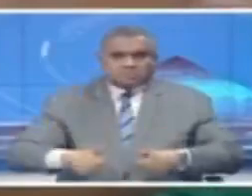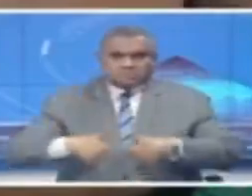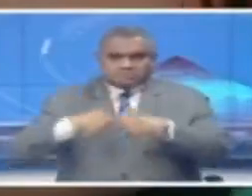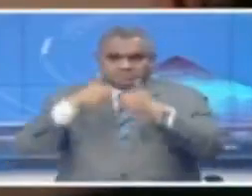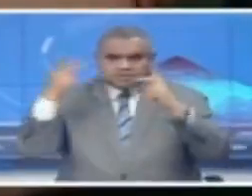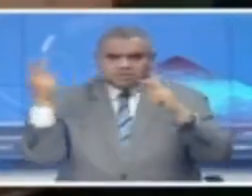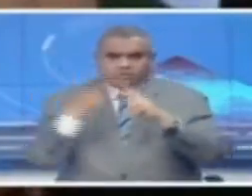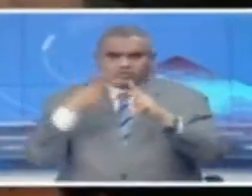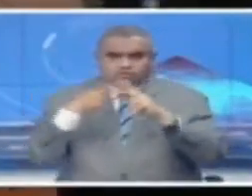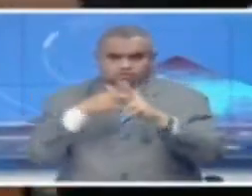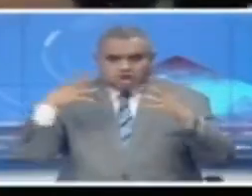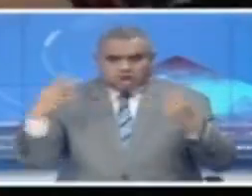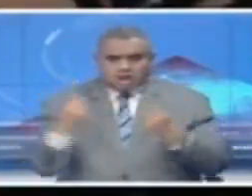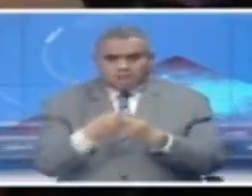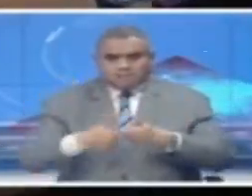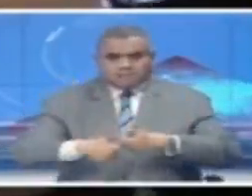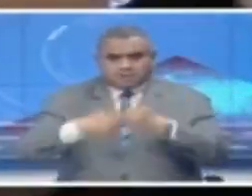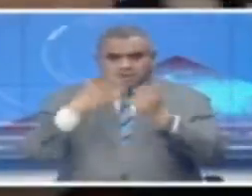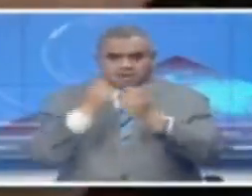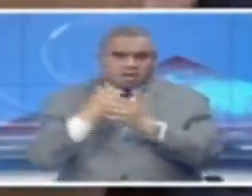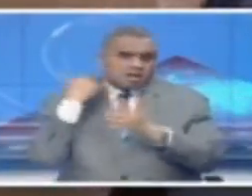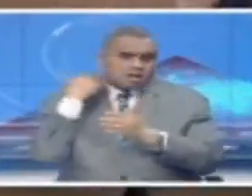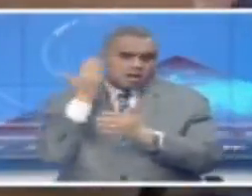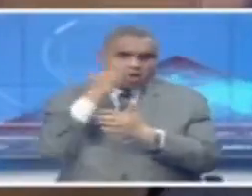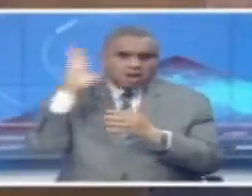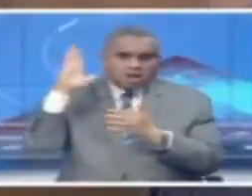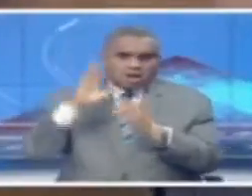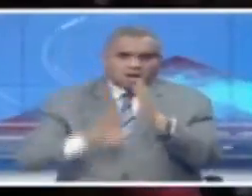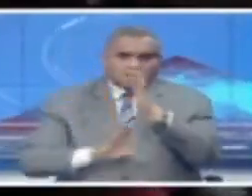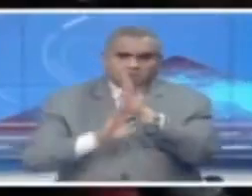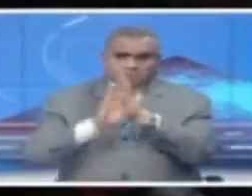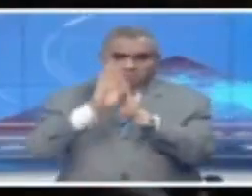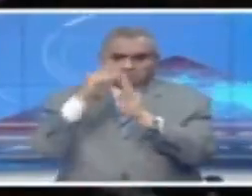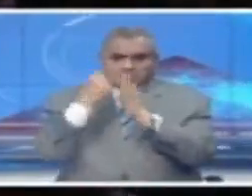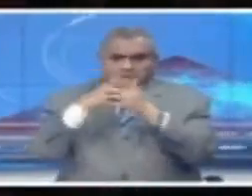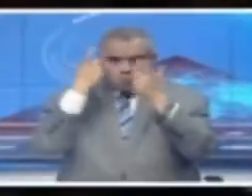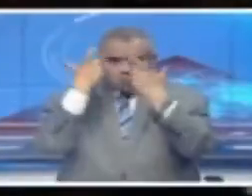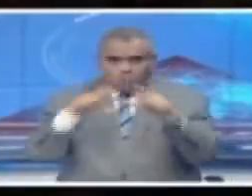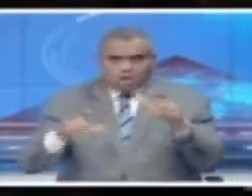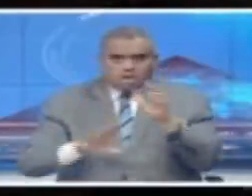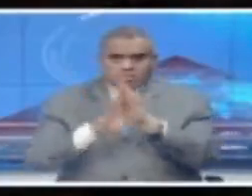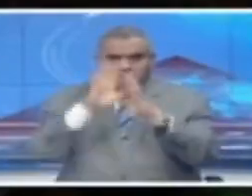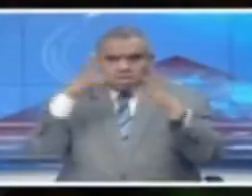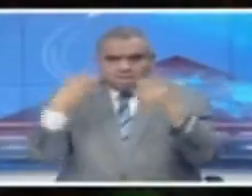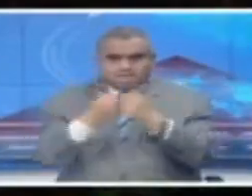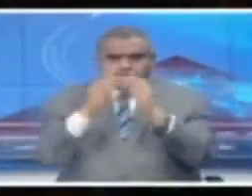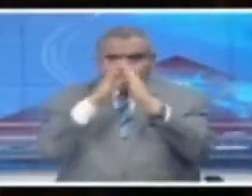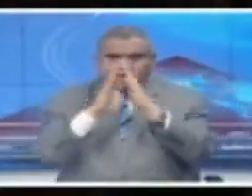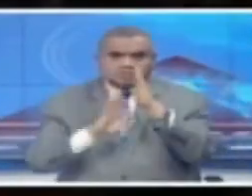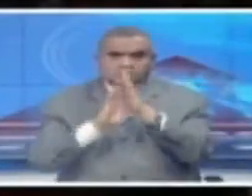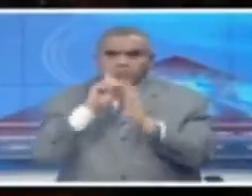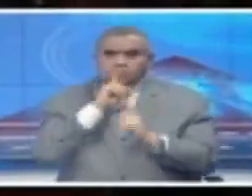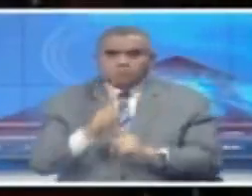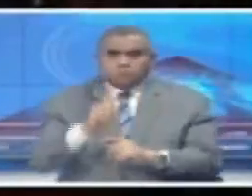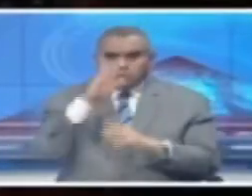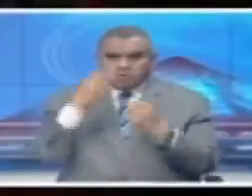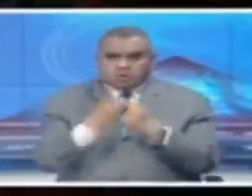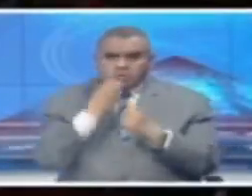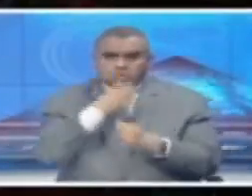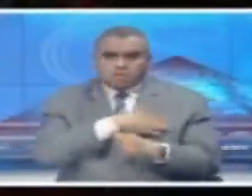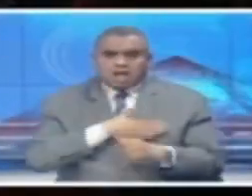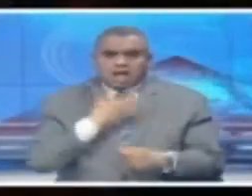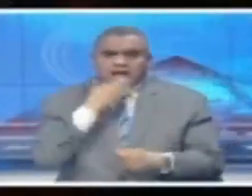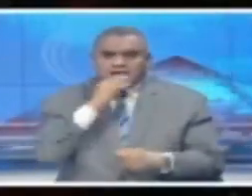شعب وجسارة وطن أبى إلا أن يكون وطنا لكل المصريين. أحمد